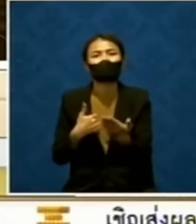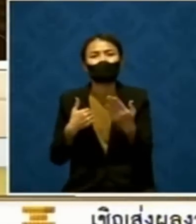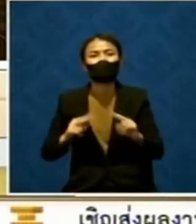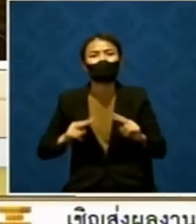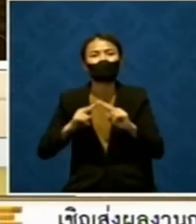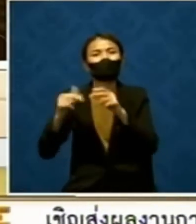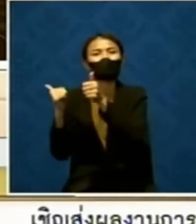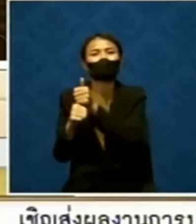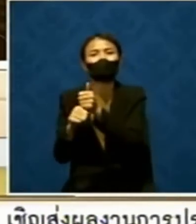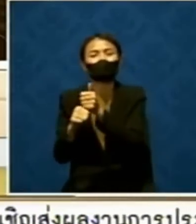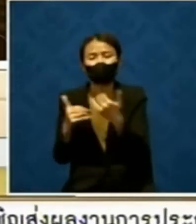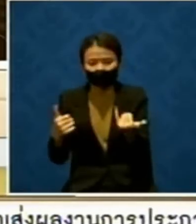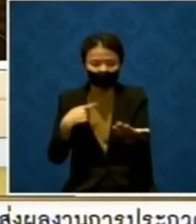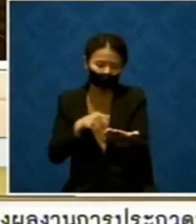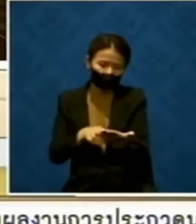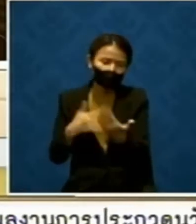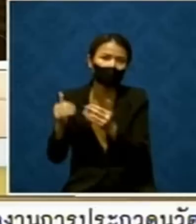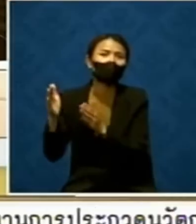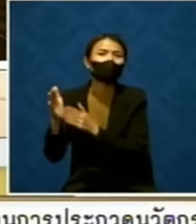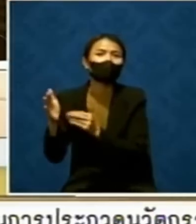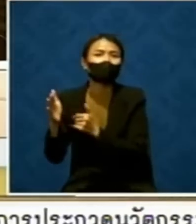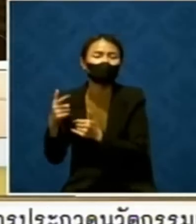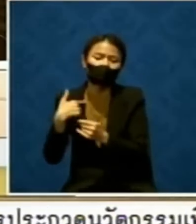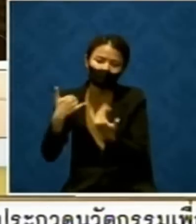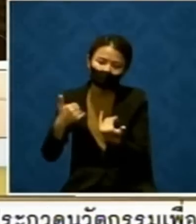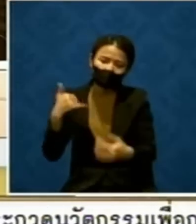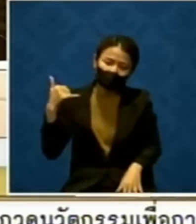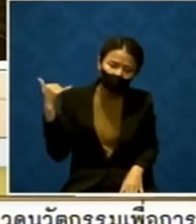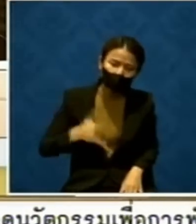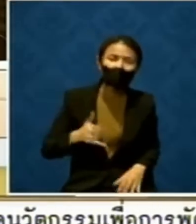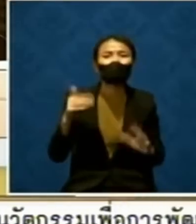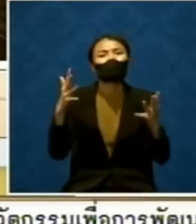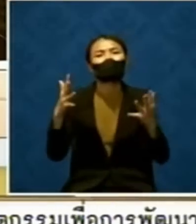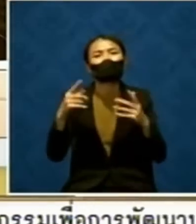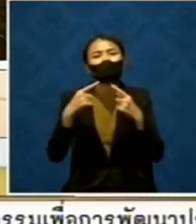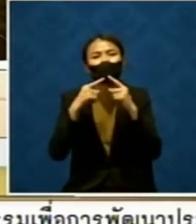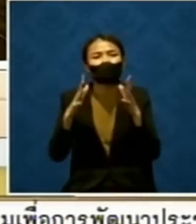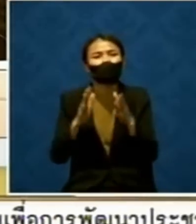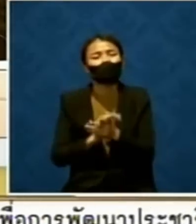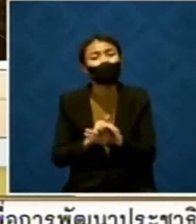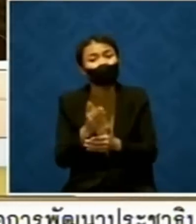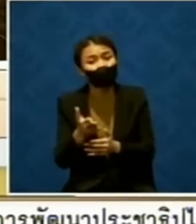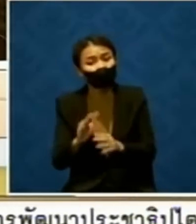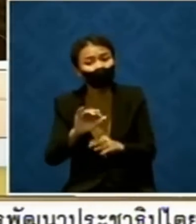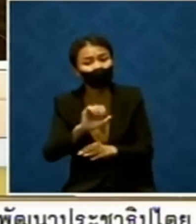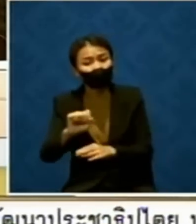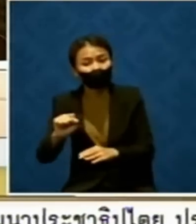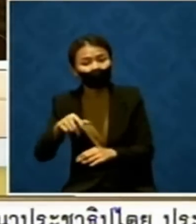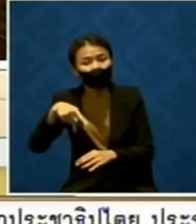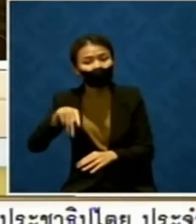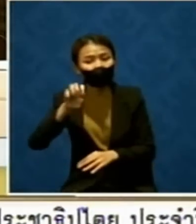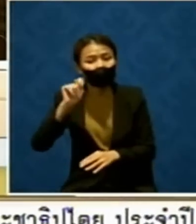้พรษาจะมอะไรแลวครับ เพรว่จรๆแล้วกระทูถามสดมัเป็เรื่องทเราเพงตั้งกัมา